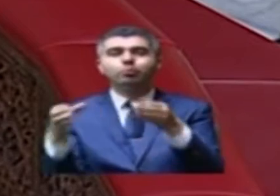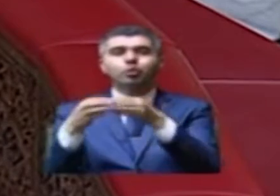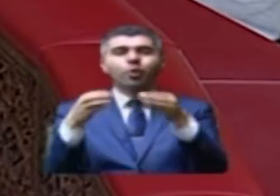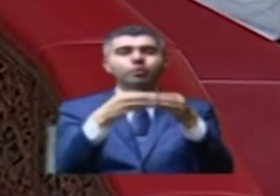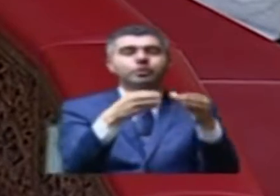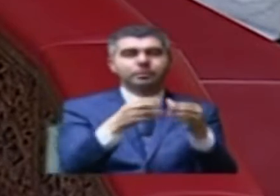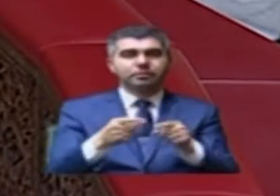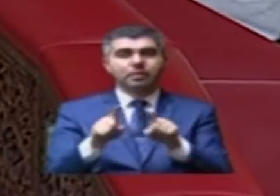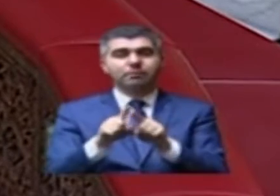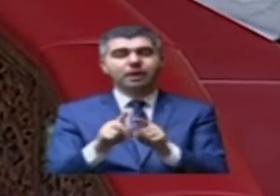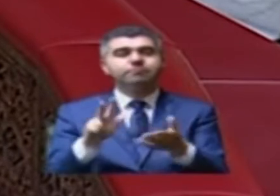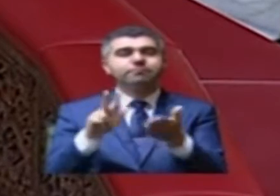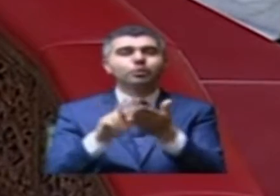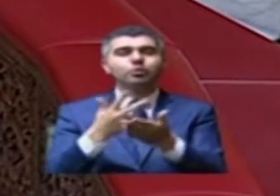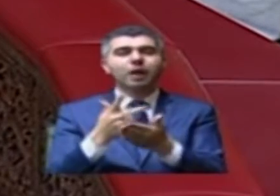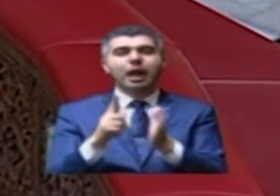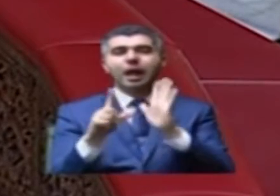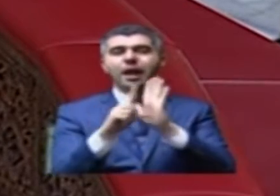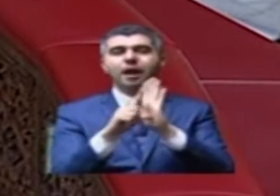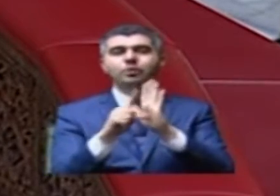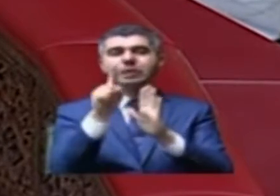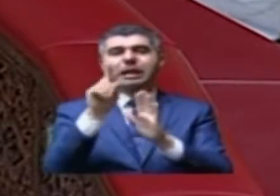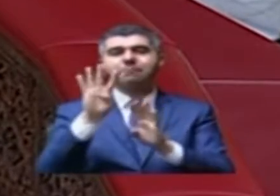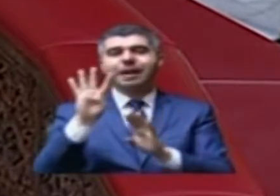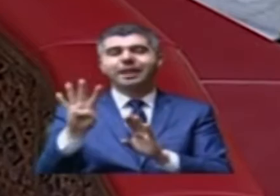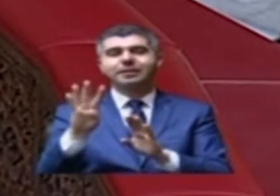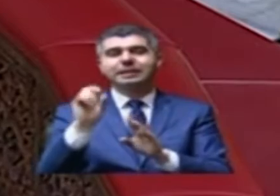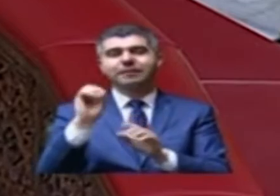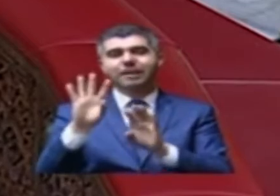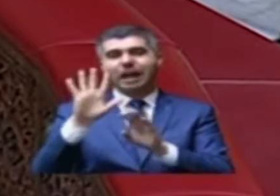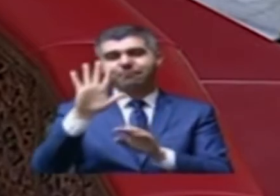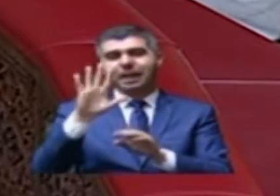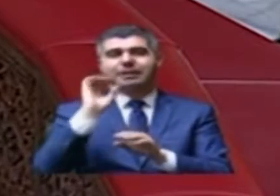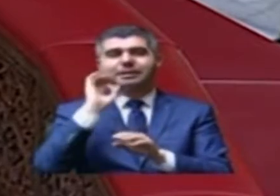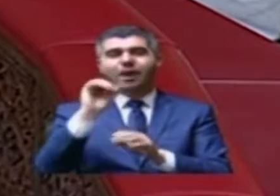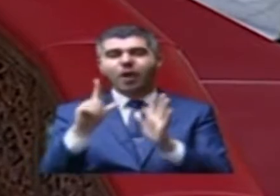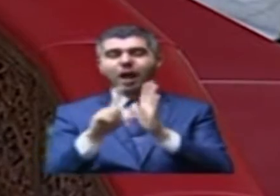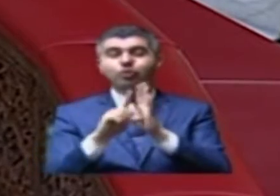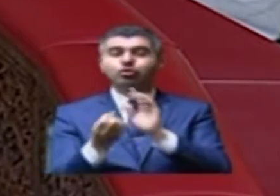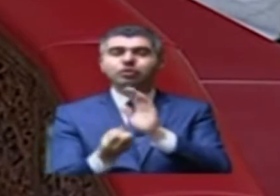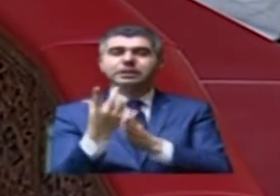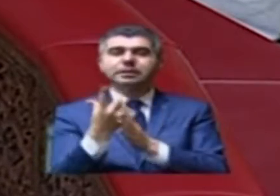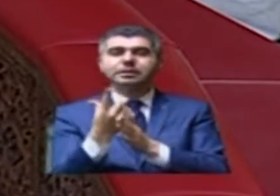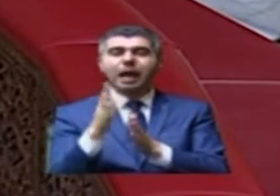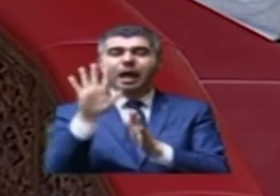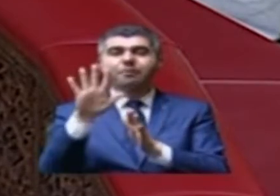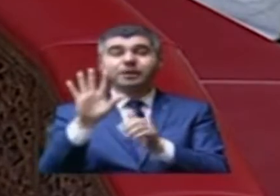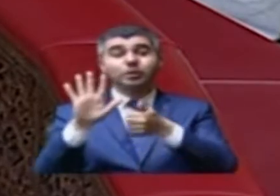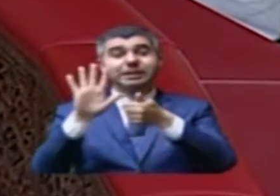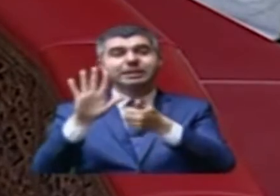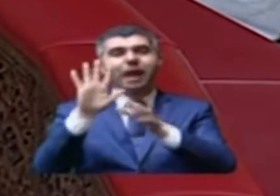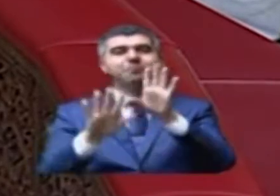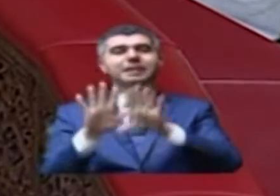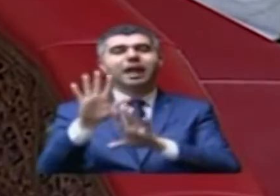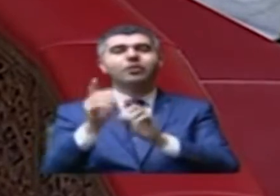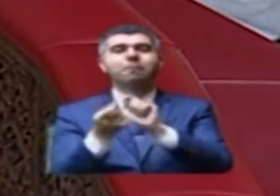القانون 1405 المتعلق بفتح وتدبير مؤسسات الرعاية الاجتماعية بقانون جديد 65-15. شنو فيه؟